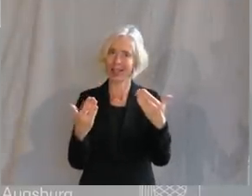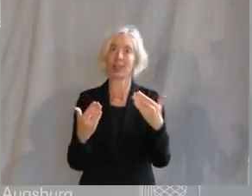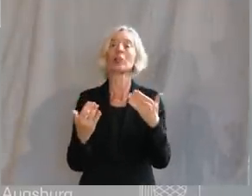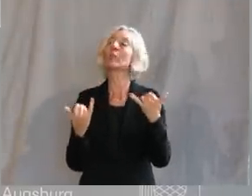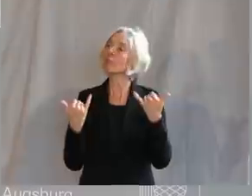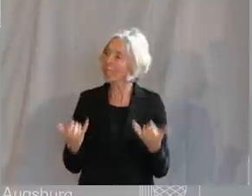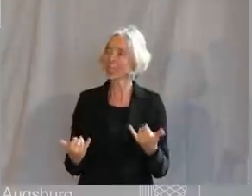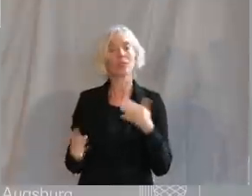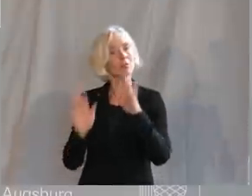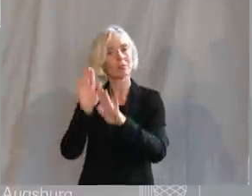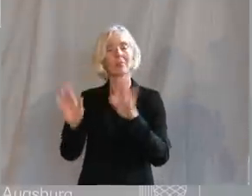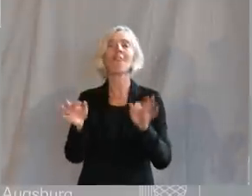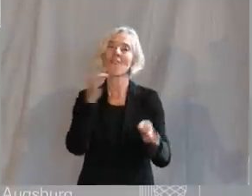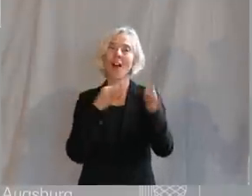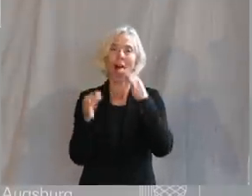Fragen.